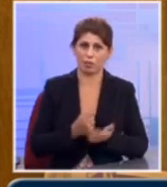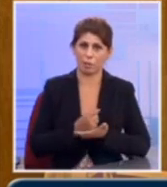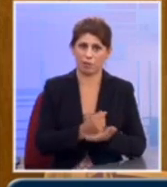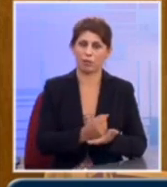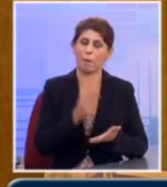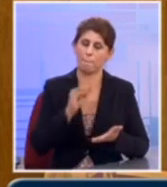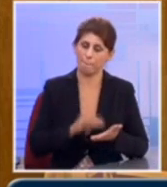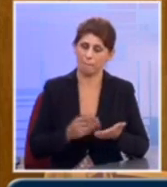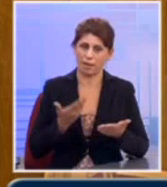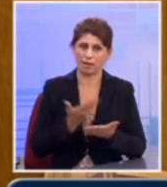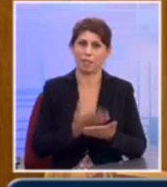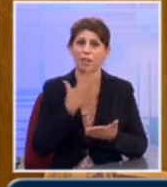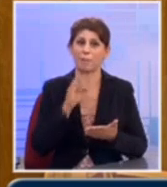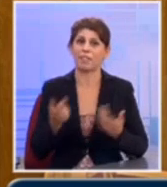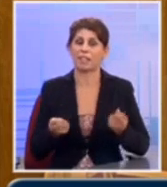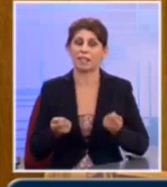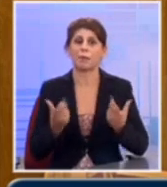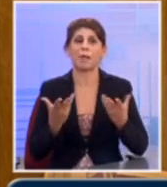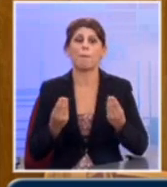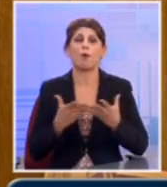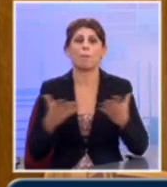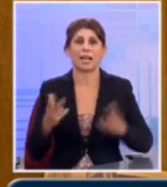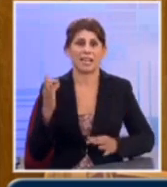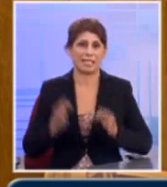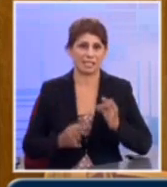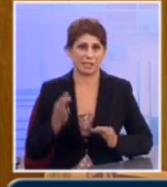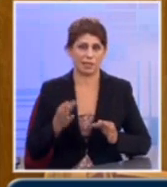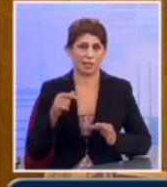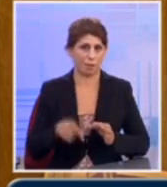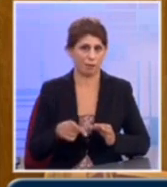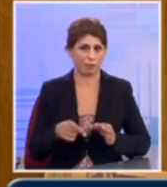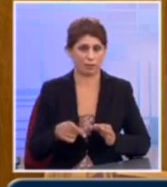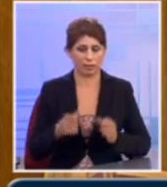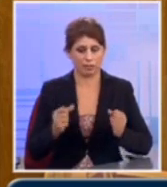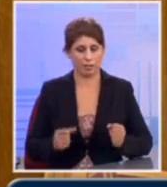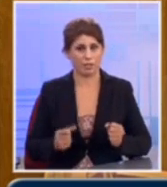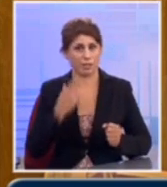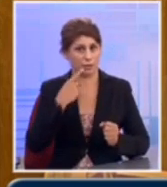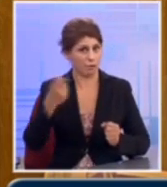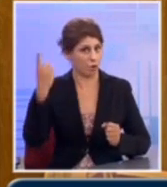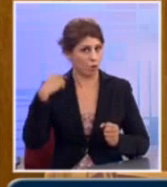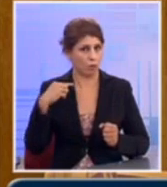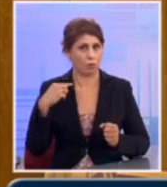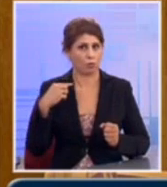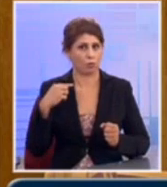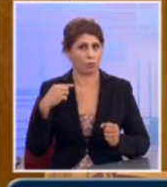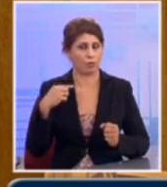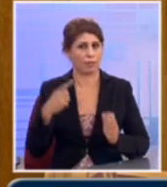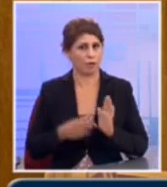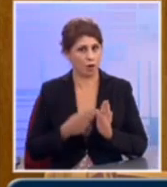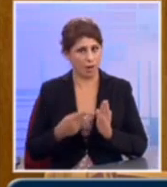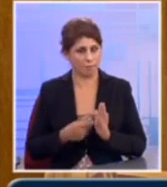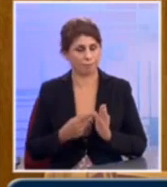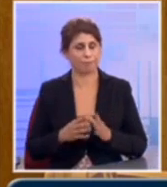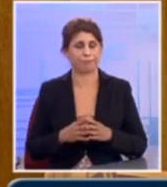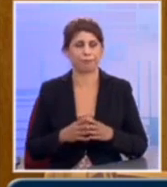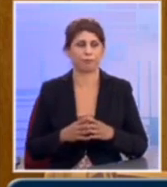τέθηκε επειδή έχει γίνει μια πολύ μεγάλη συζήτηση από αυτό το βήμα την προηγούμενη φορά